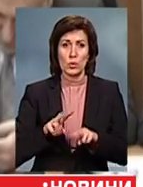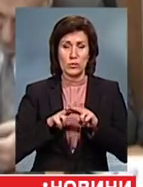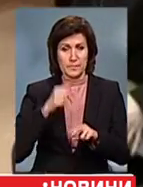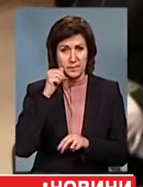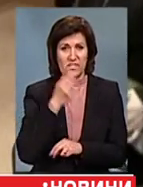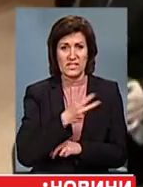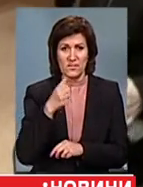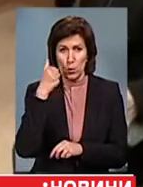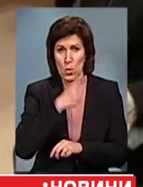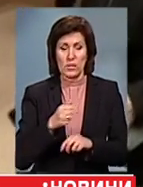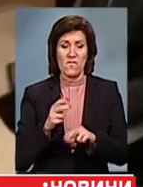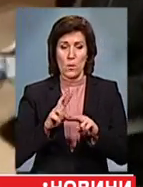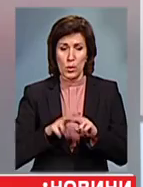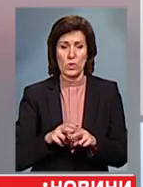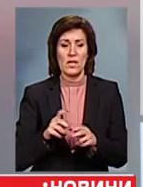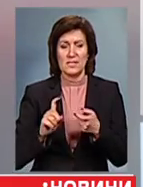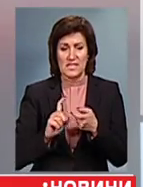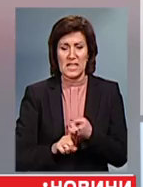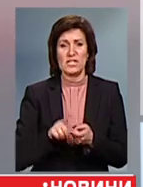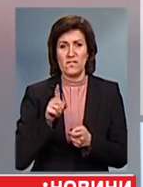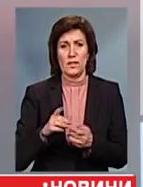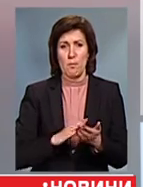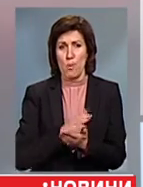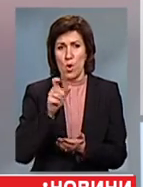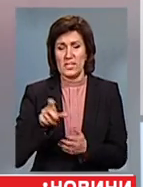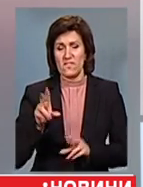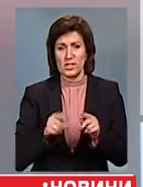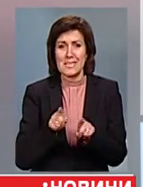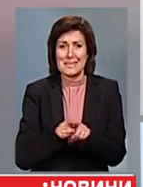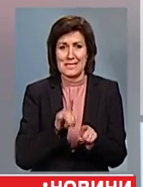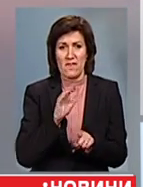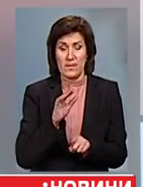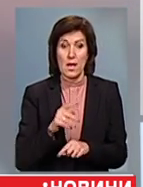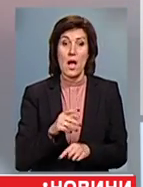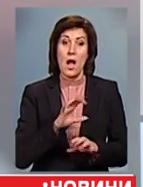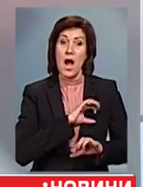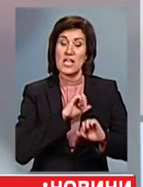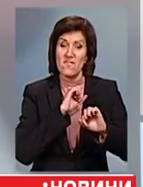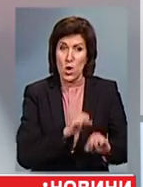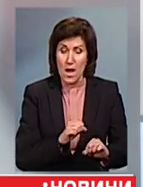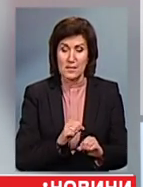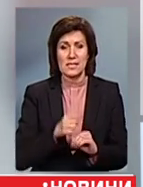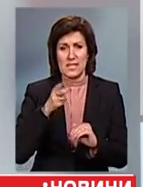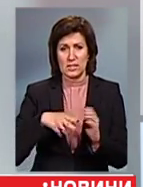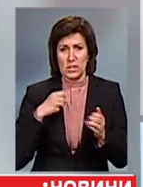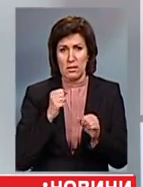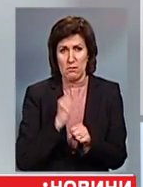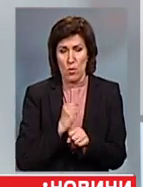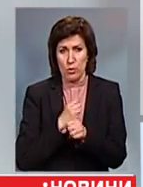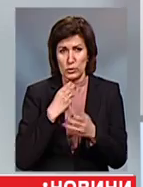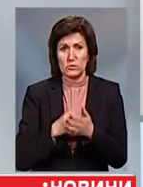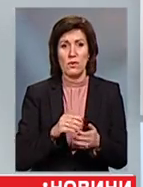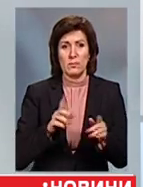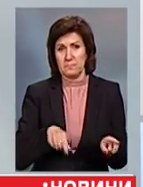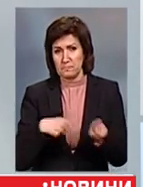років колонії, залежить від політиків, вважає її сестра Віра. Адвокати закінчили свою роботу. М'яч на полі політиків. Працюватимемо так,